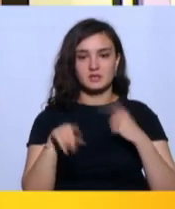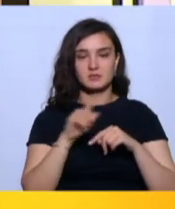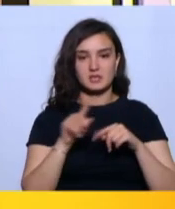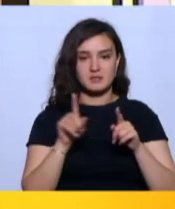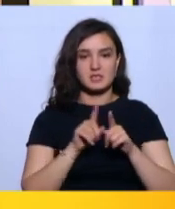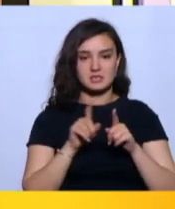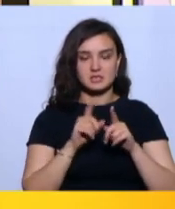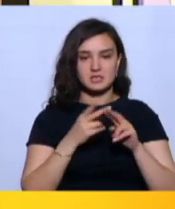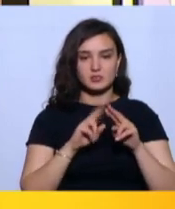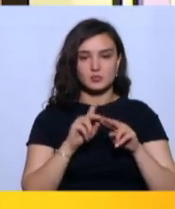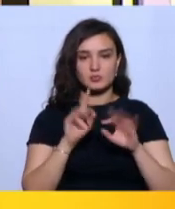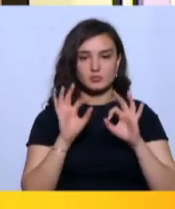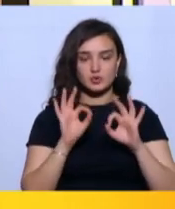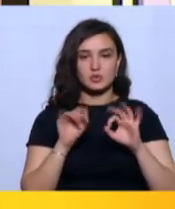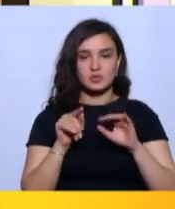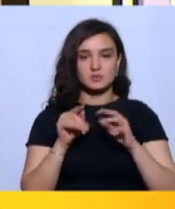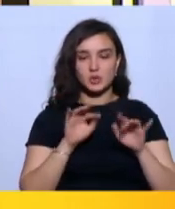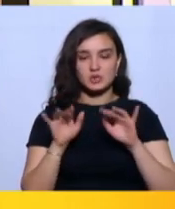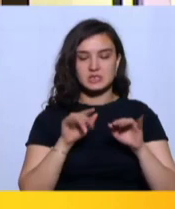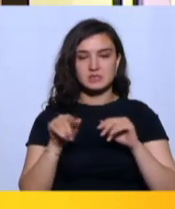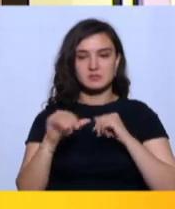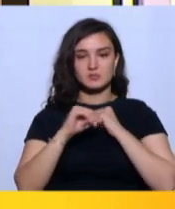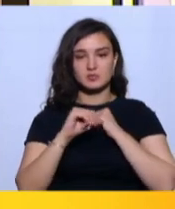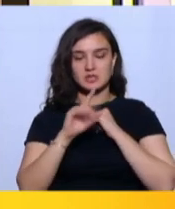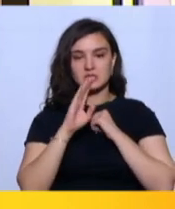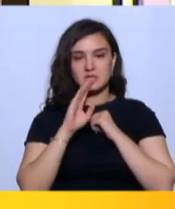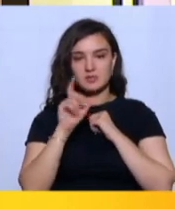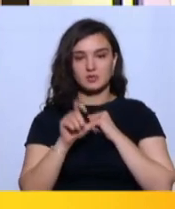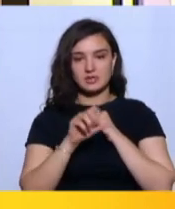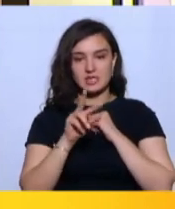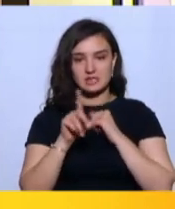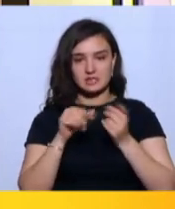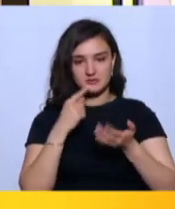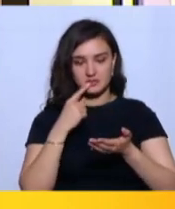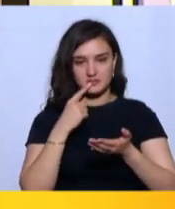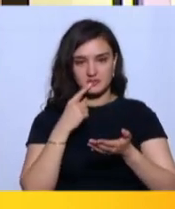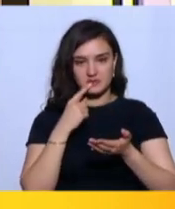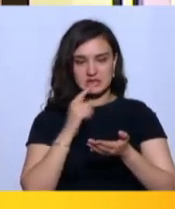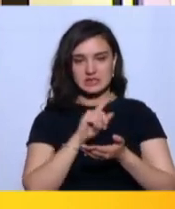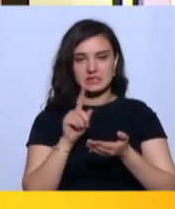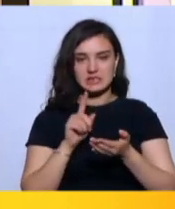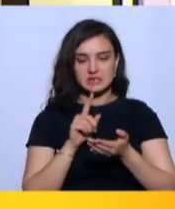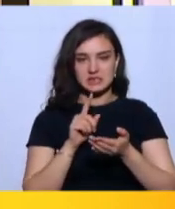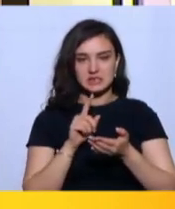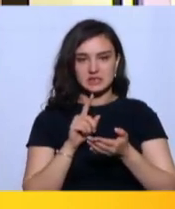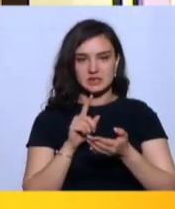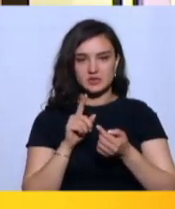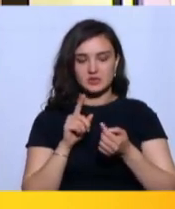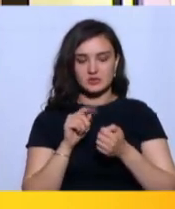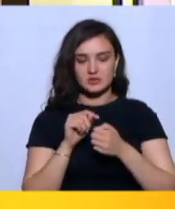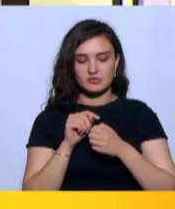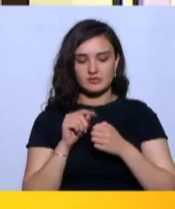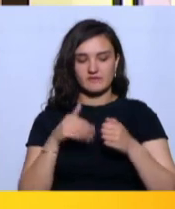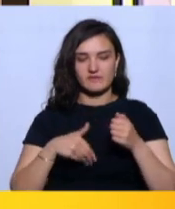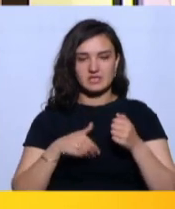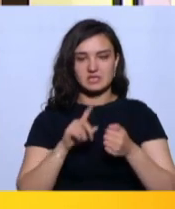ეს ასია, იმიტომ რომ სწორედ იმ პროცესების დამსახურებით, რაც ქალბატონმა ელზამ ახსენა, რისი განეიტრალება შეუძლია მოცემულ